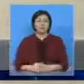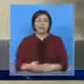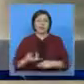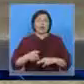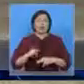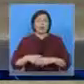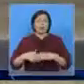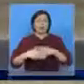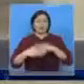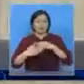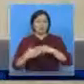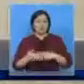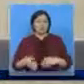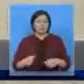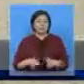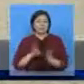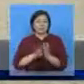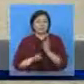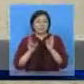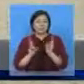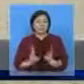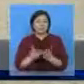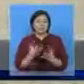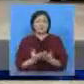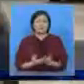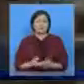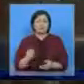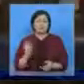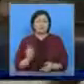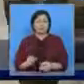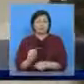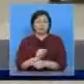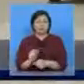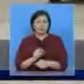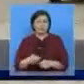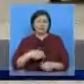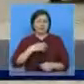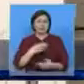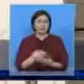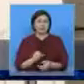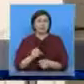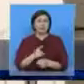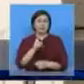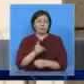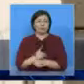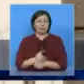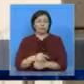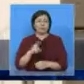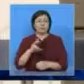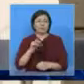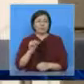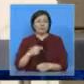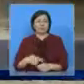Данный участок действительно небезопасный. Водители в буквальном смысле игнорируют предупреждающий знак и летят